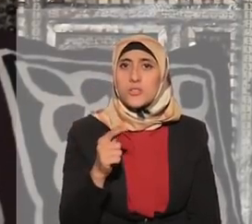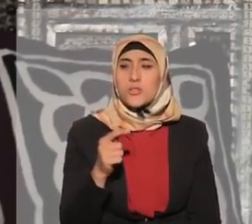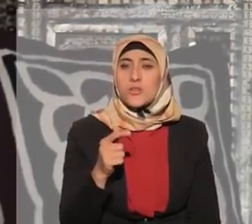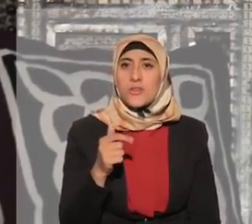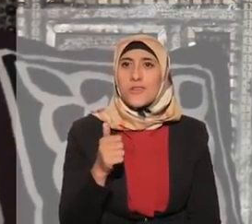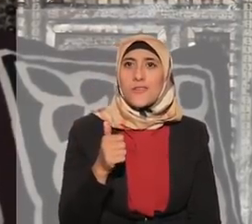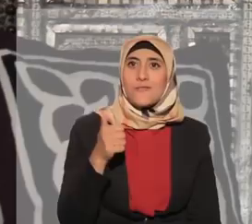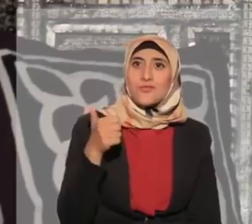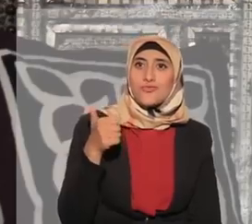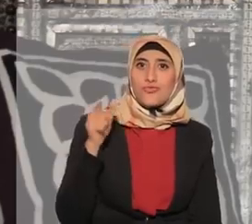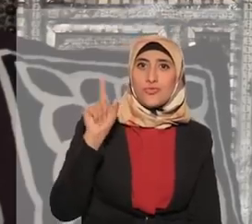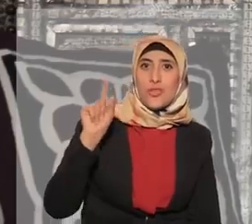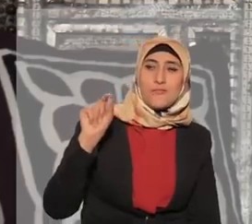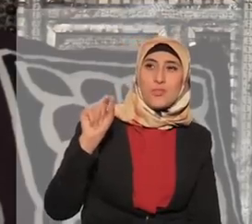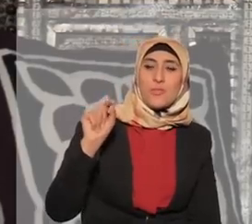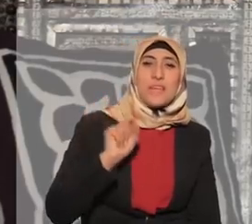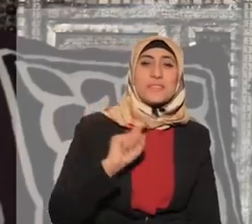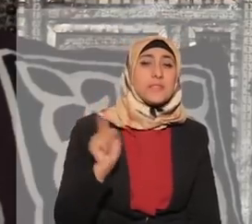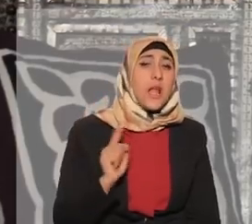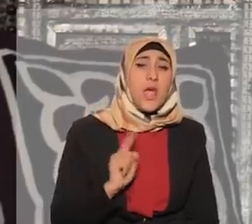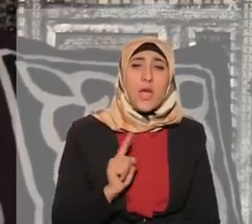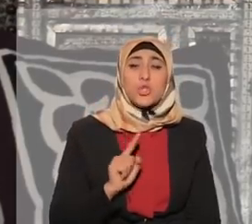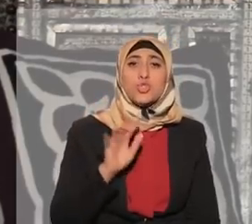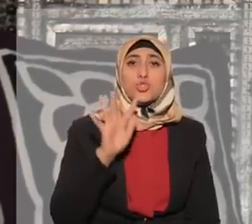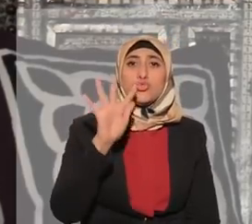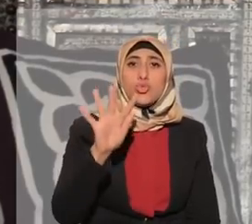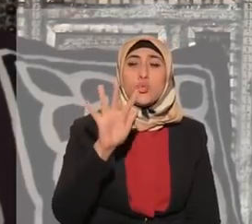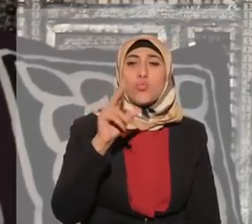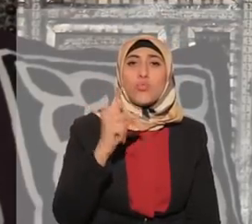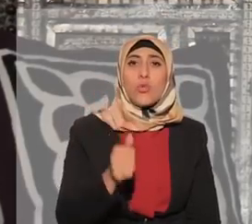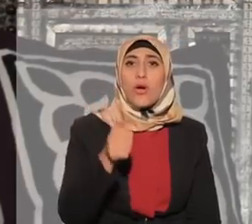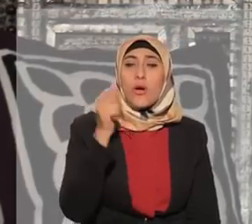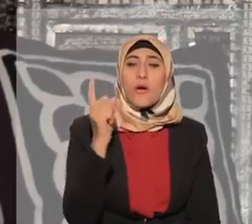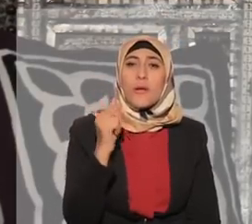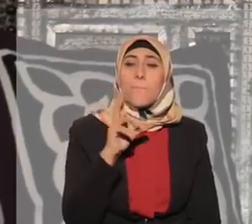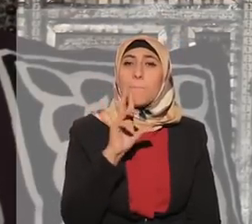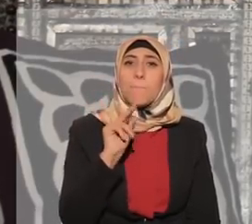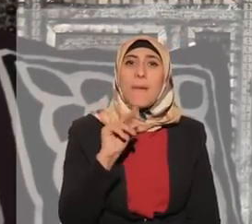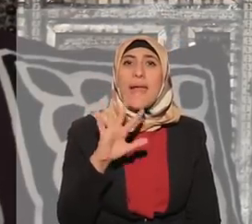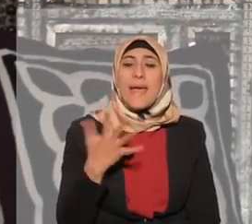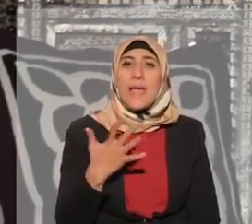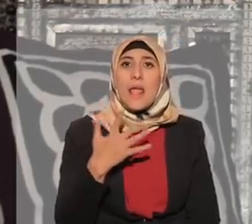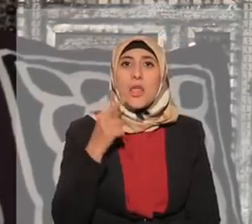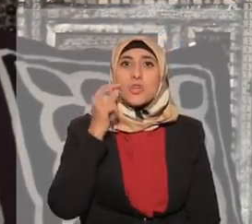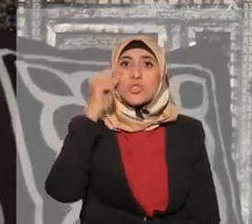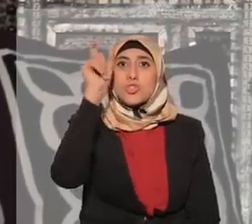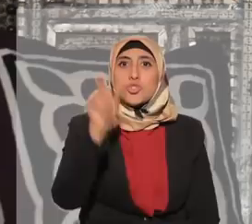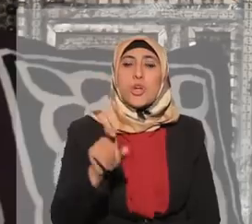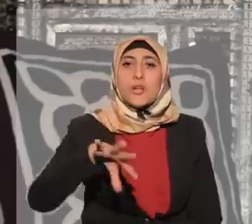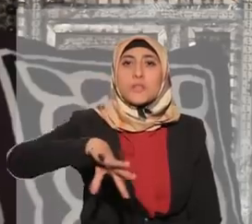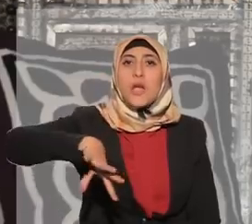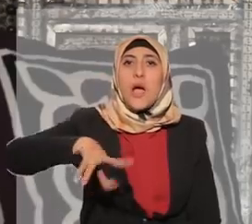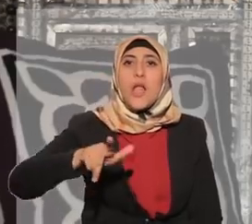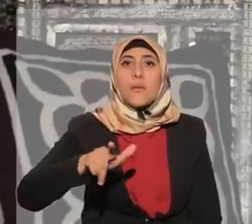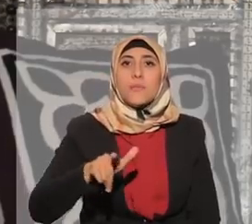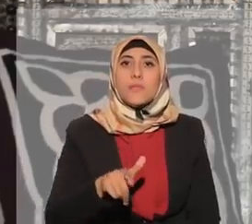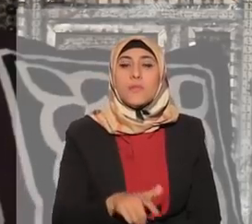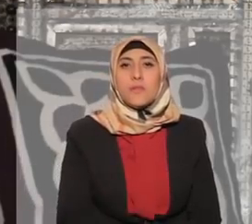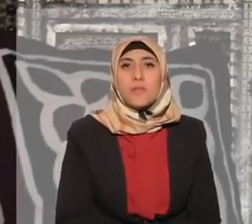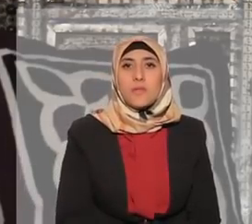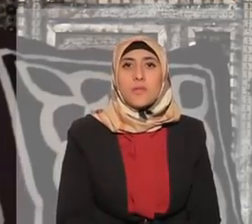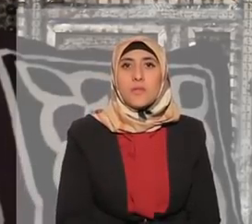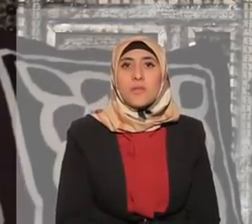الشطار ليس بمصطلحنا نحن، الشطار في السابق كان لقب يطلق على الحرامية، يعني الناس الذين